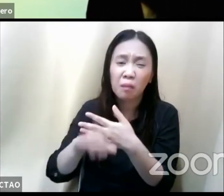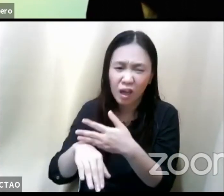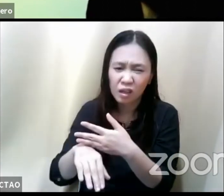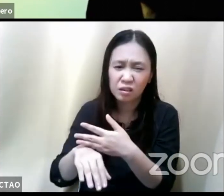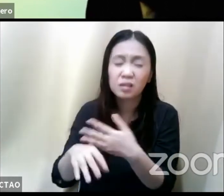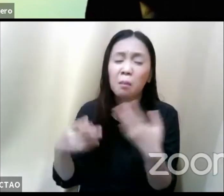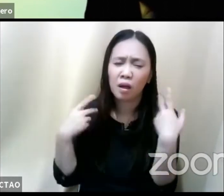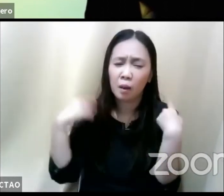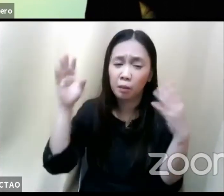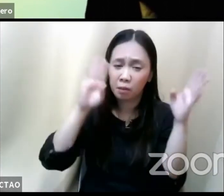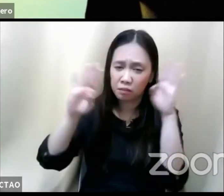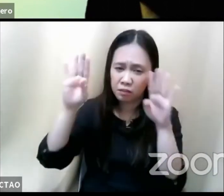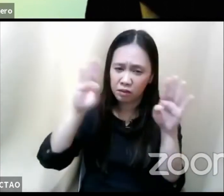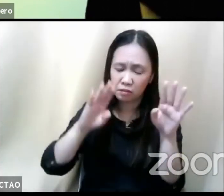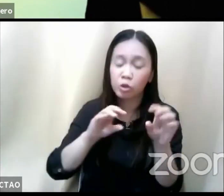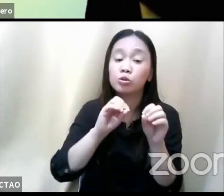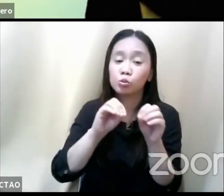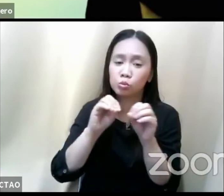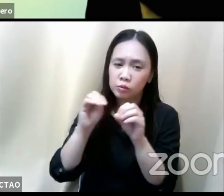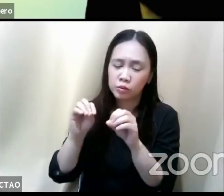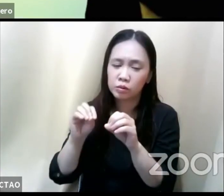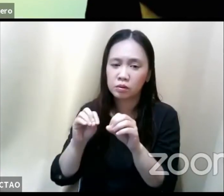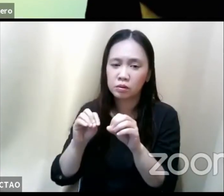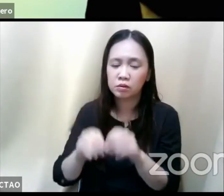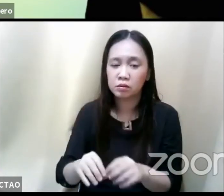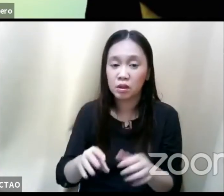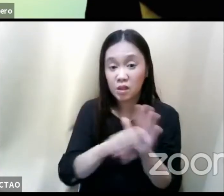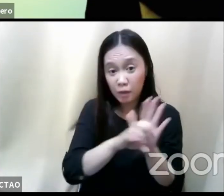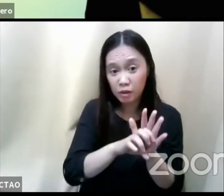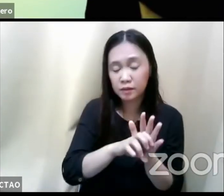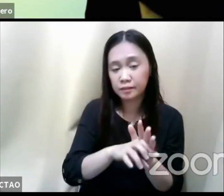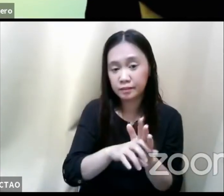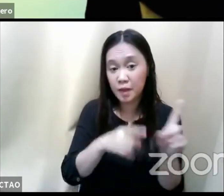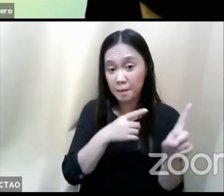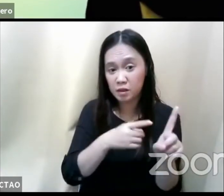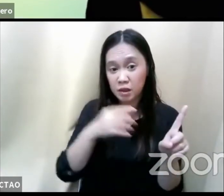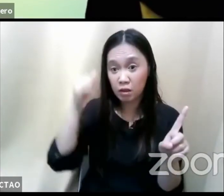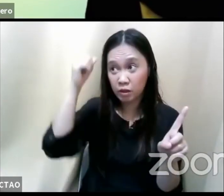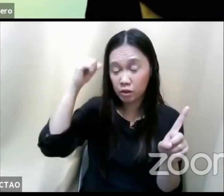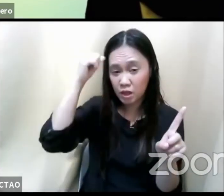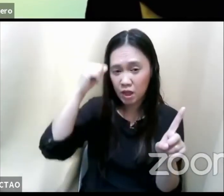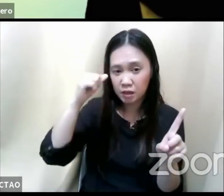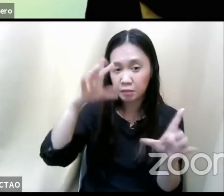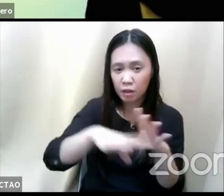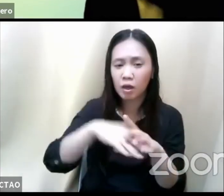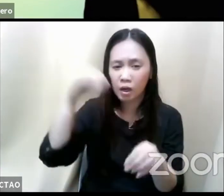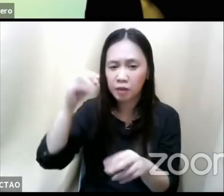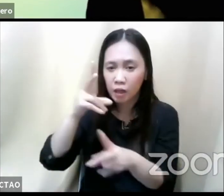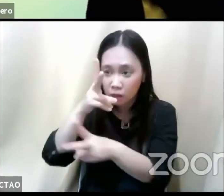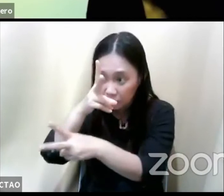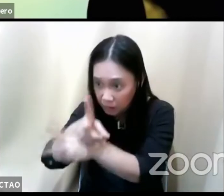tinuturo ko din na for example sa person with autism, pag lumabas na yung bata, make sure may nakabantay